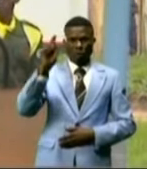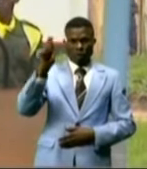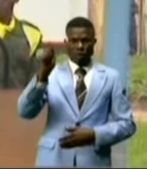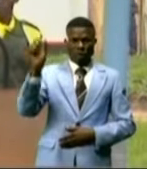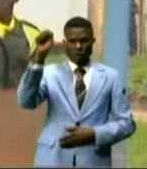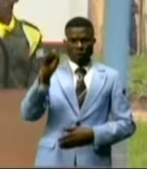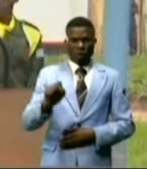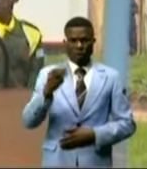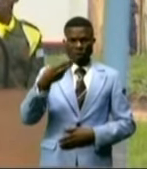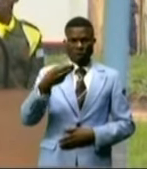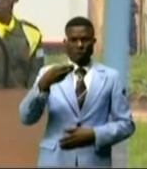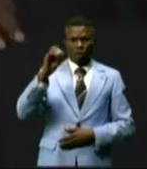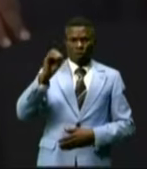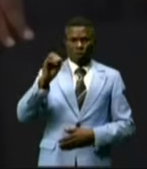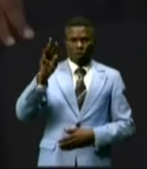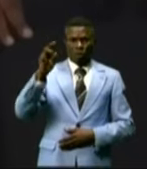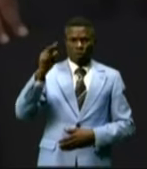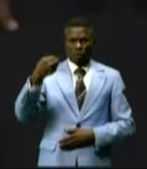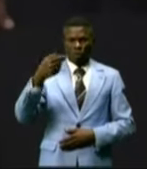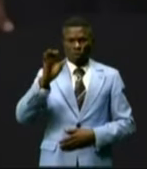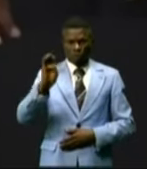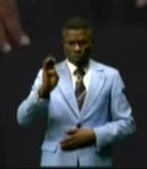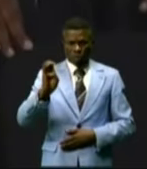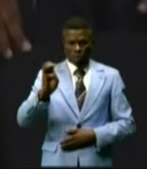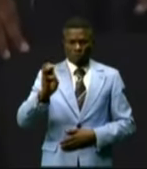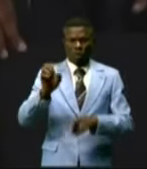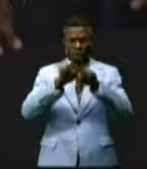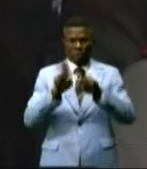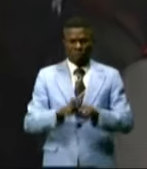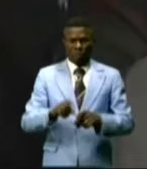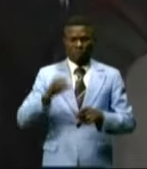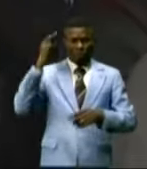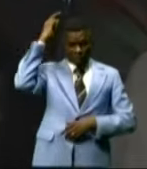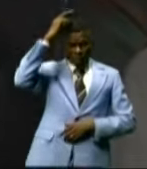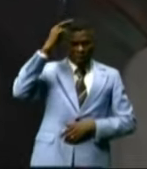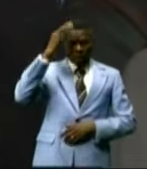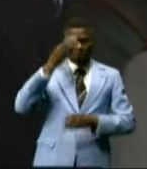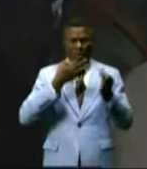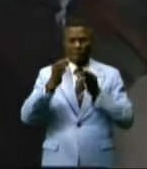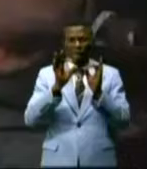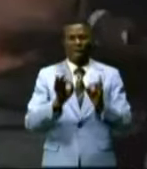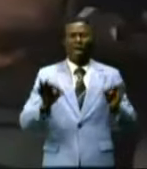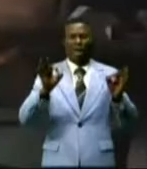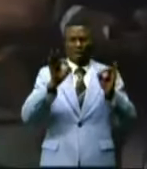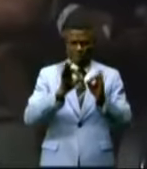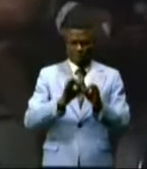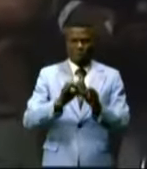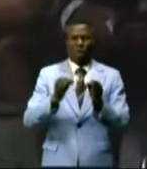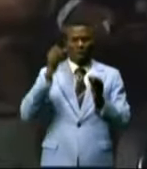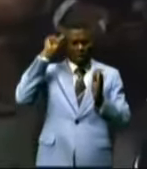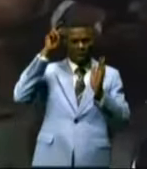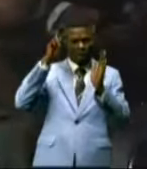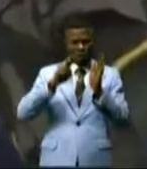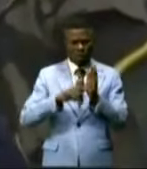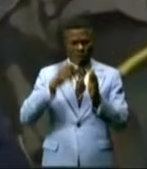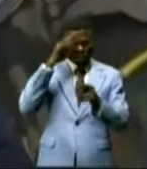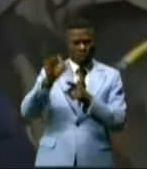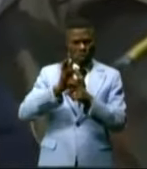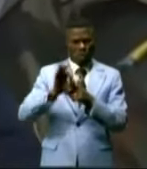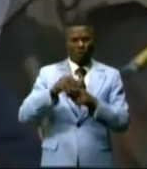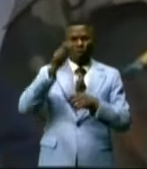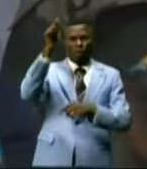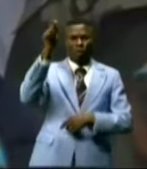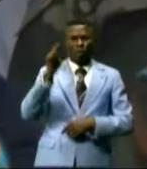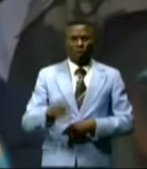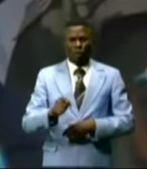chef d'état-major général de FARDC. À cette occasion, Jean-Pierre Bemba a souligné l'importance accordée par les gouvernements à la formation militaire